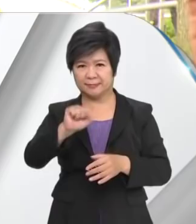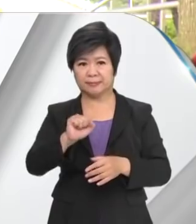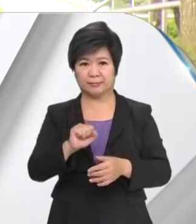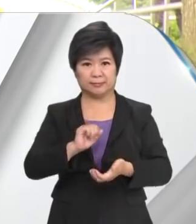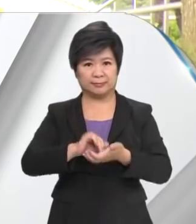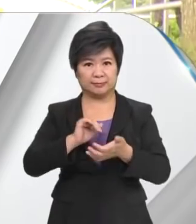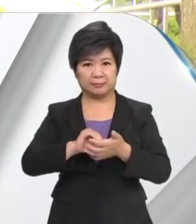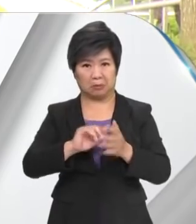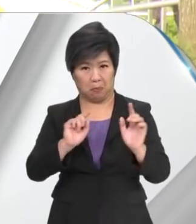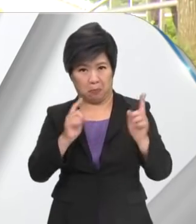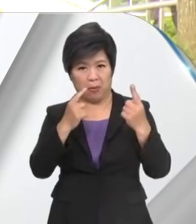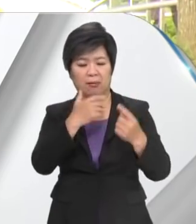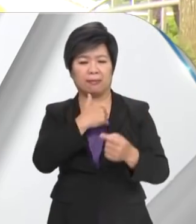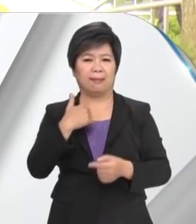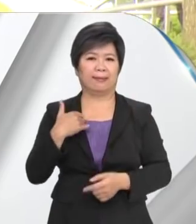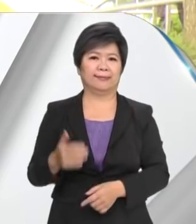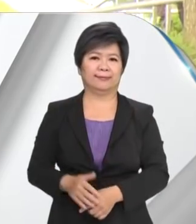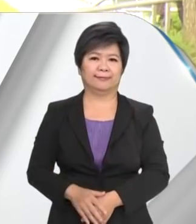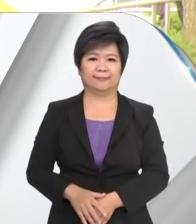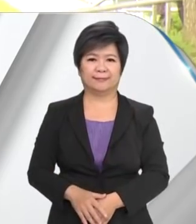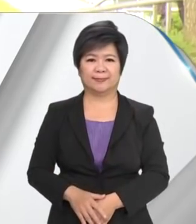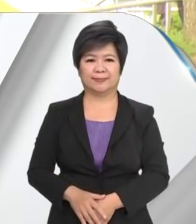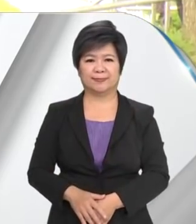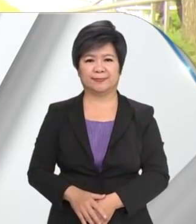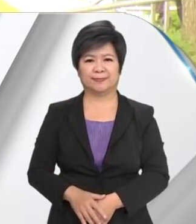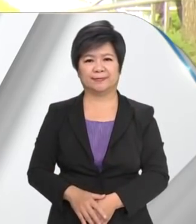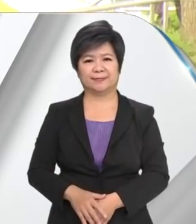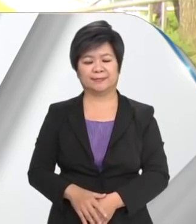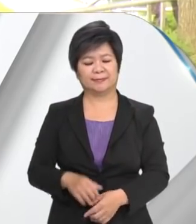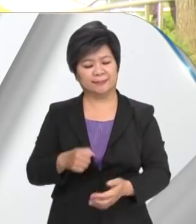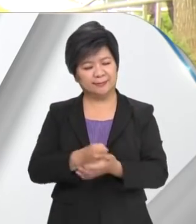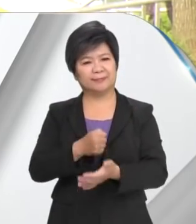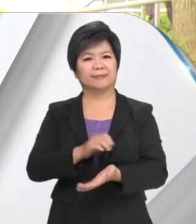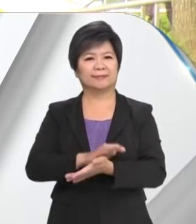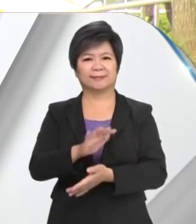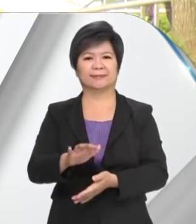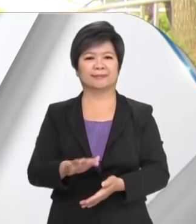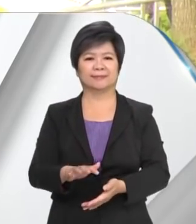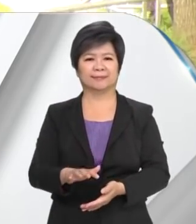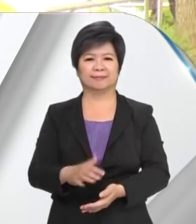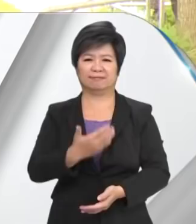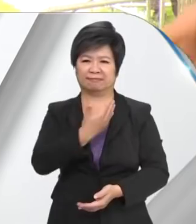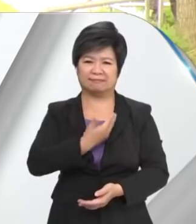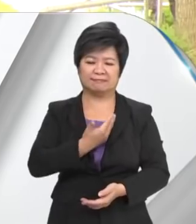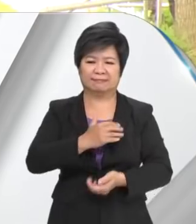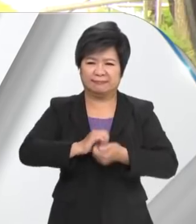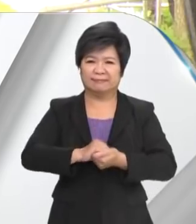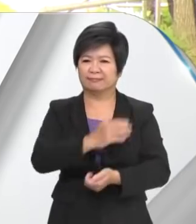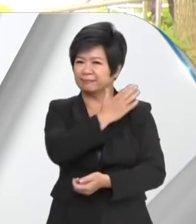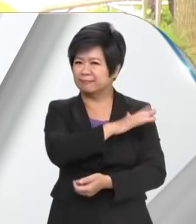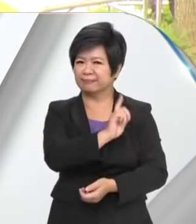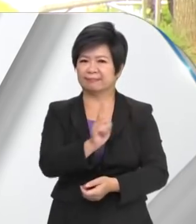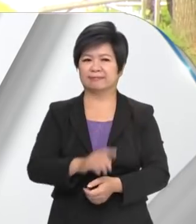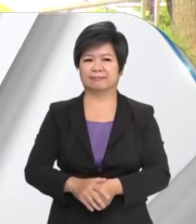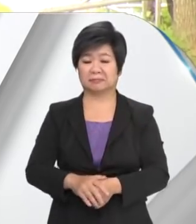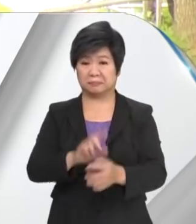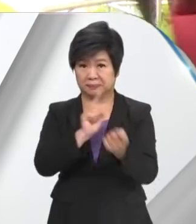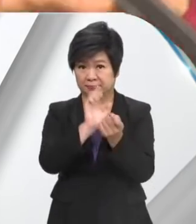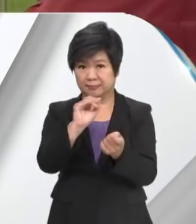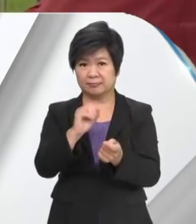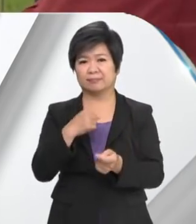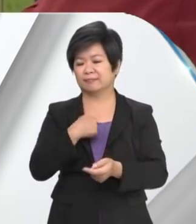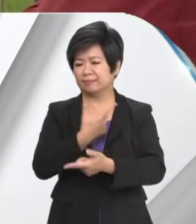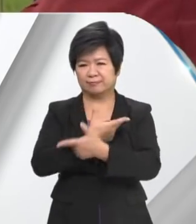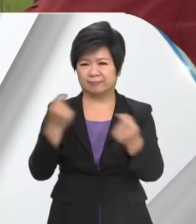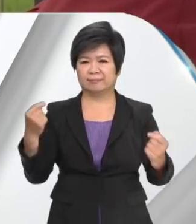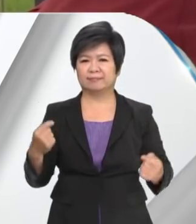说想要遇到就可以遇到的。后来就好，后来我就啊，我一定要背，不管怎么有没有碰到，我就一定要背着。